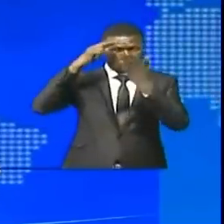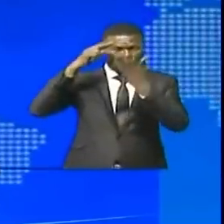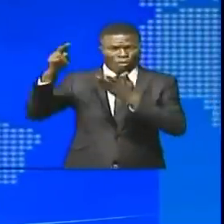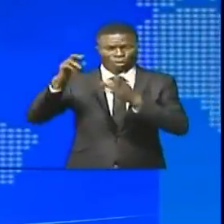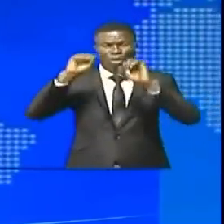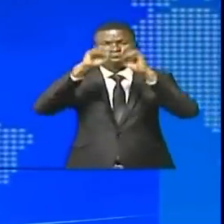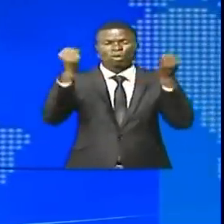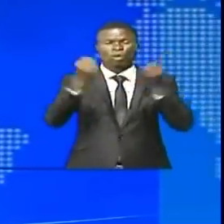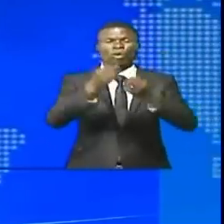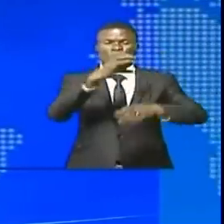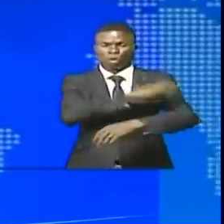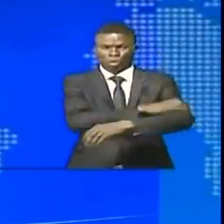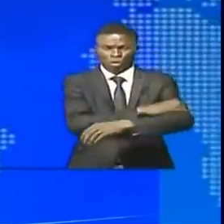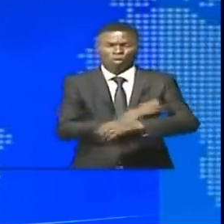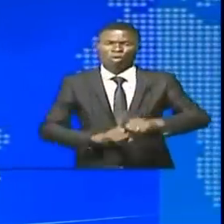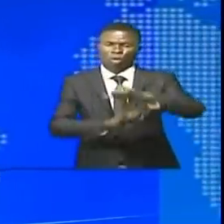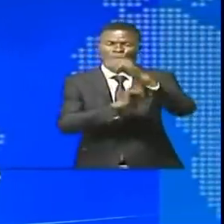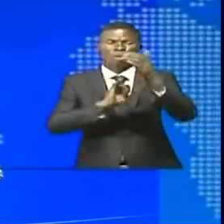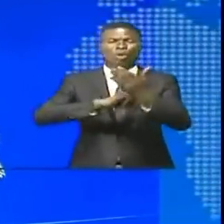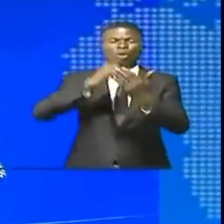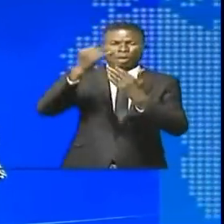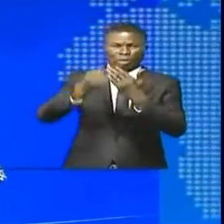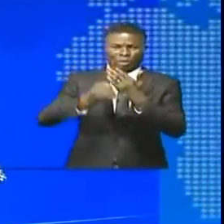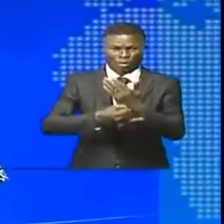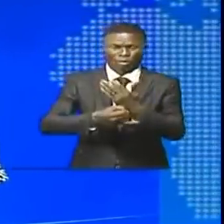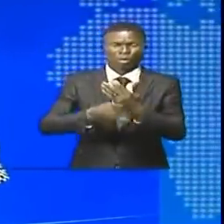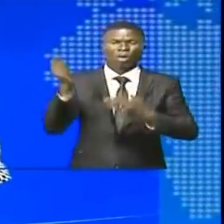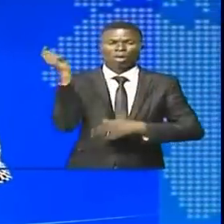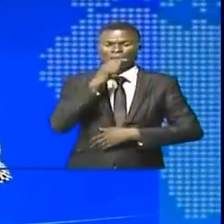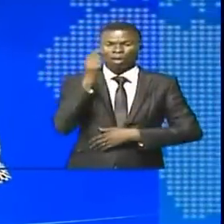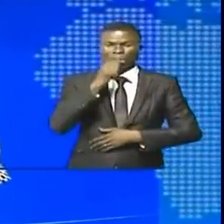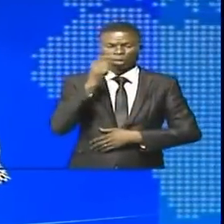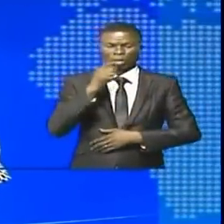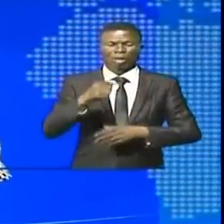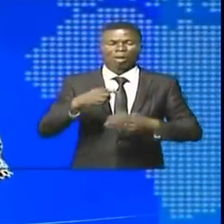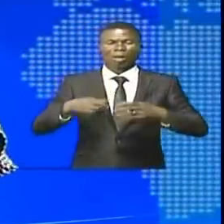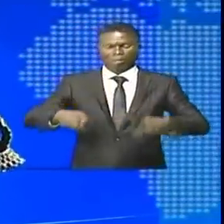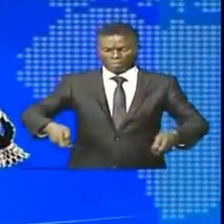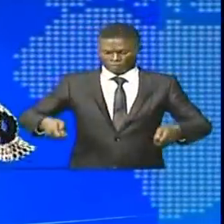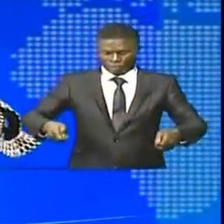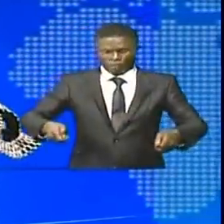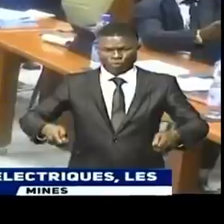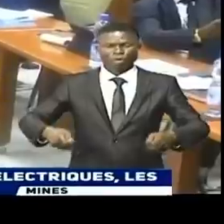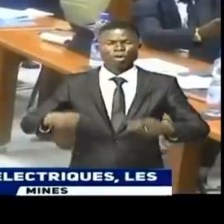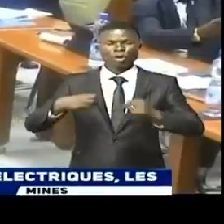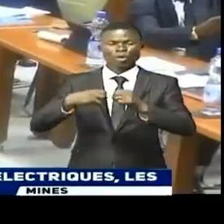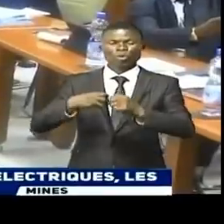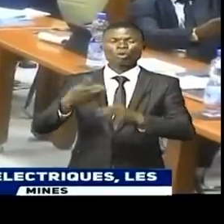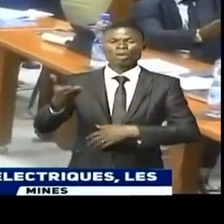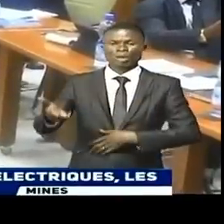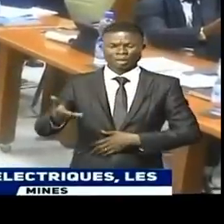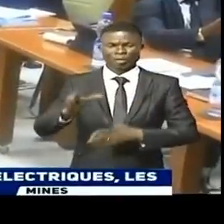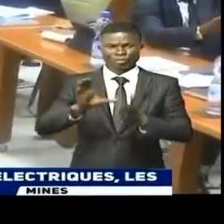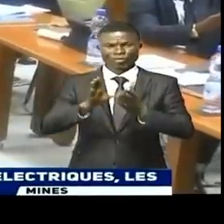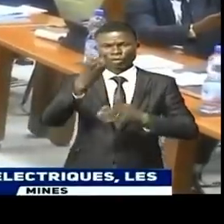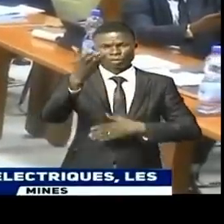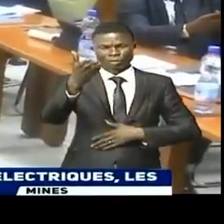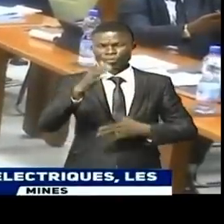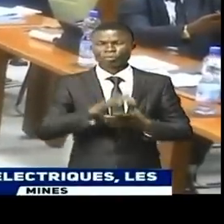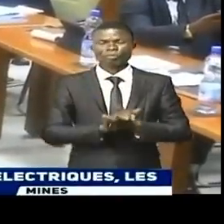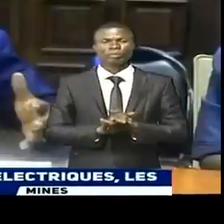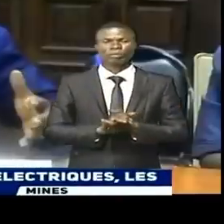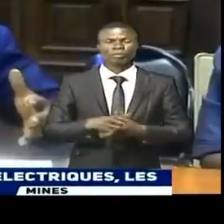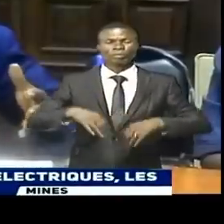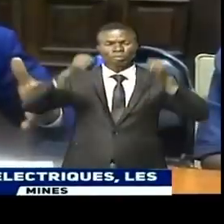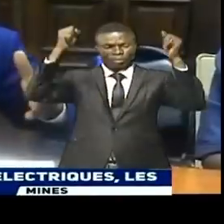société civile ont temps d'appuyer les projets liés à la fabrication des batteries malo mais là après avoir adopté à